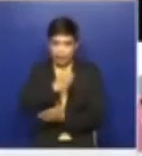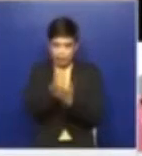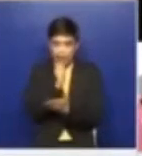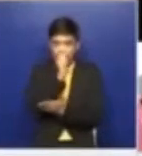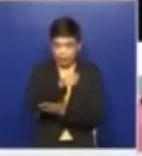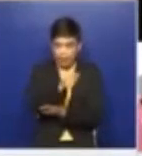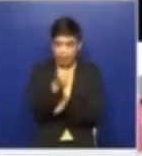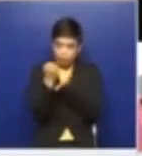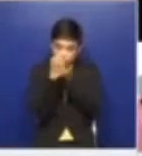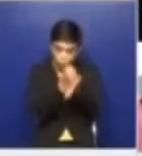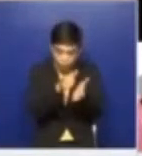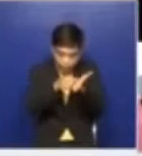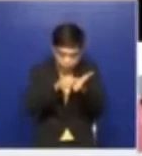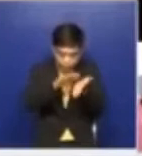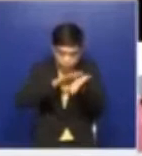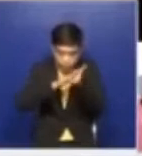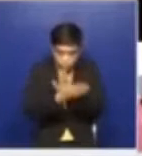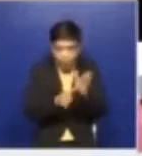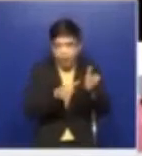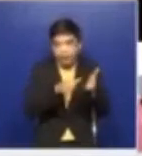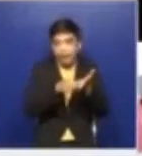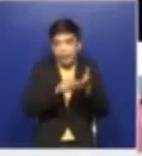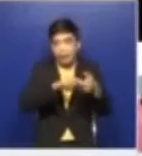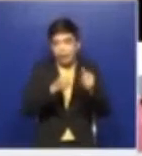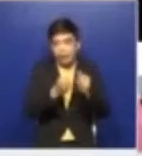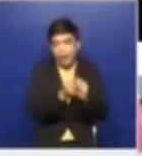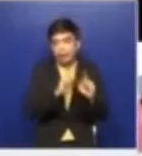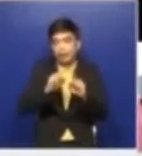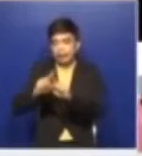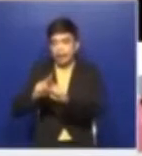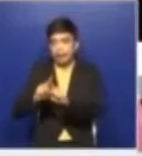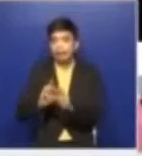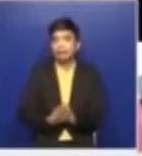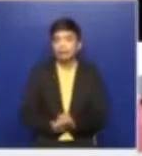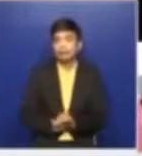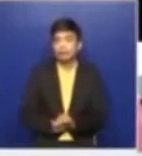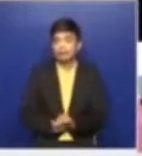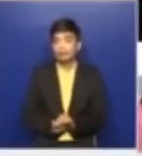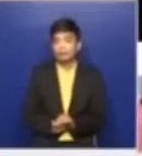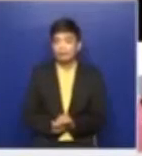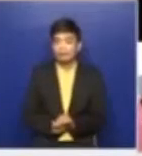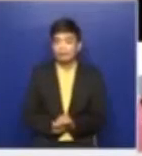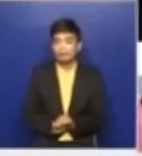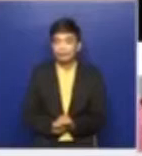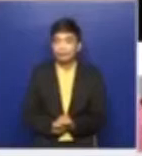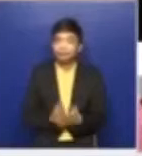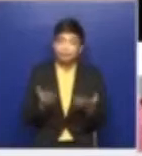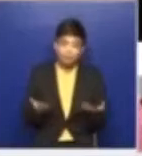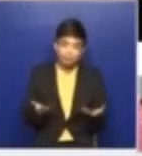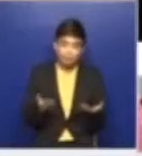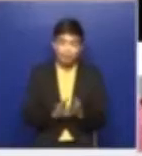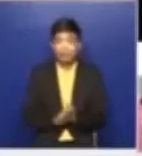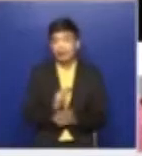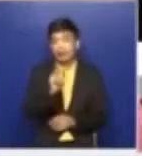การปรับปรุงแก้ไขปัญหาต่างๆของพี่น้องประชาชนไม่ว่าจะเป็นในเรื่องของกรม